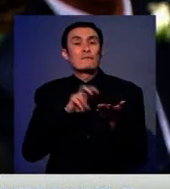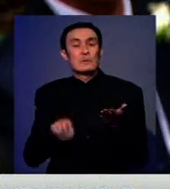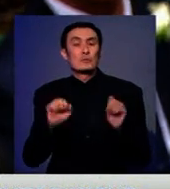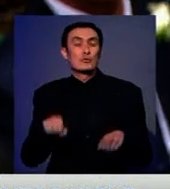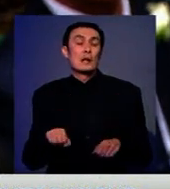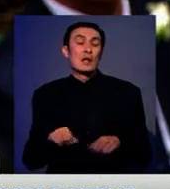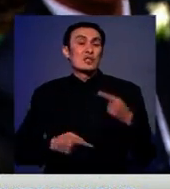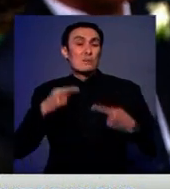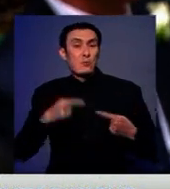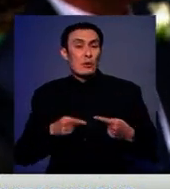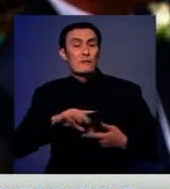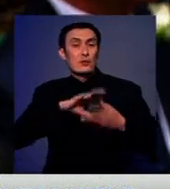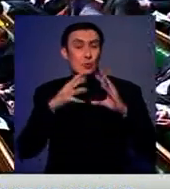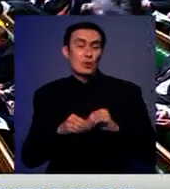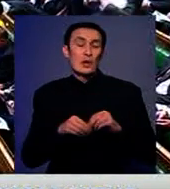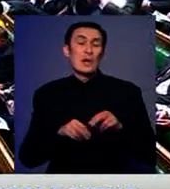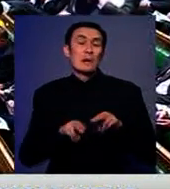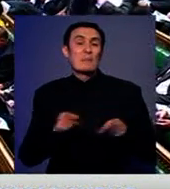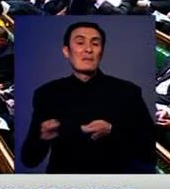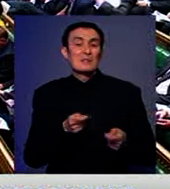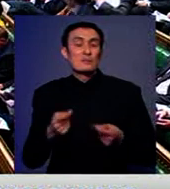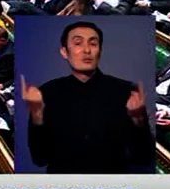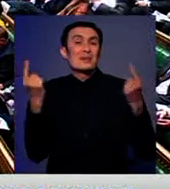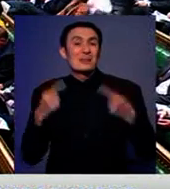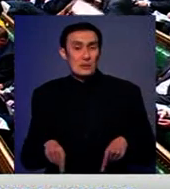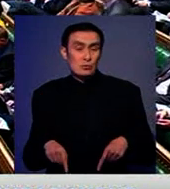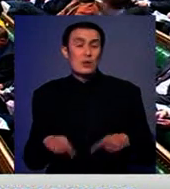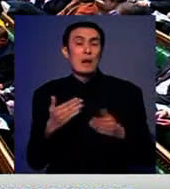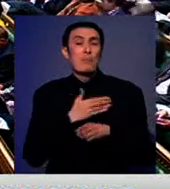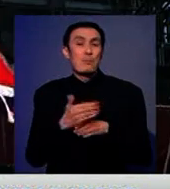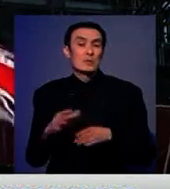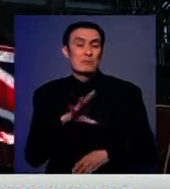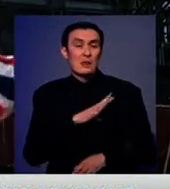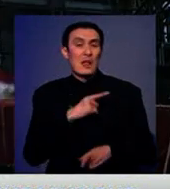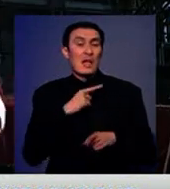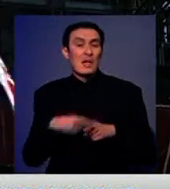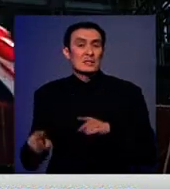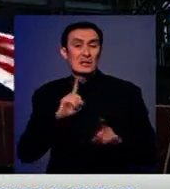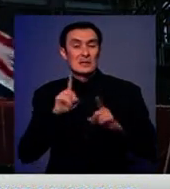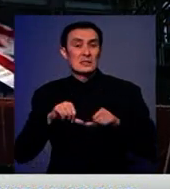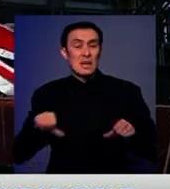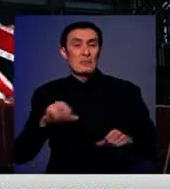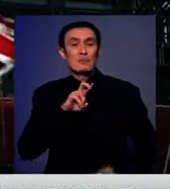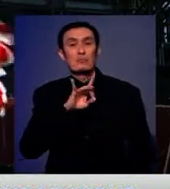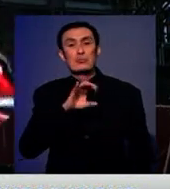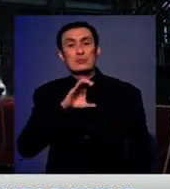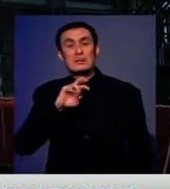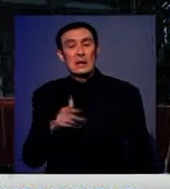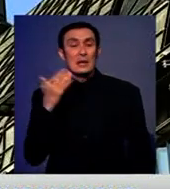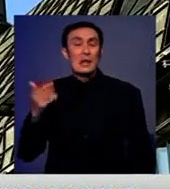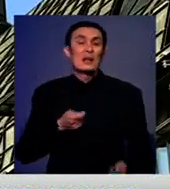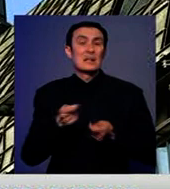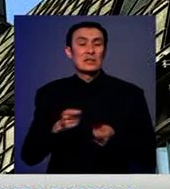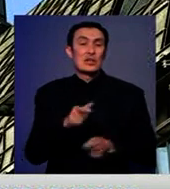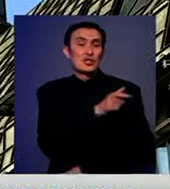сможет отделиться. Споры привели к правительственному кризису, а уже после состоялся экстренный саммит в Брюсселе. Там